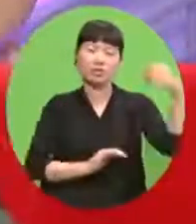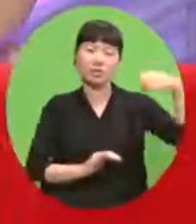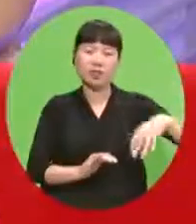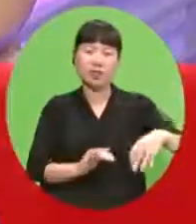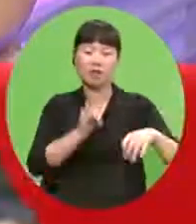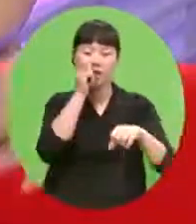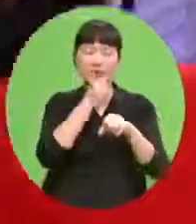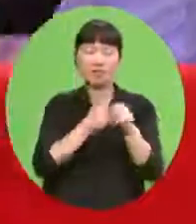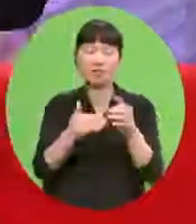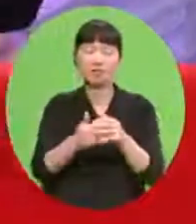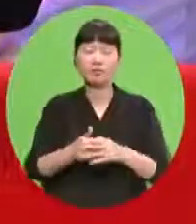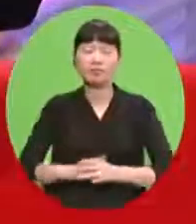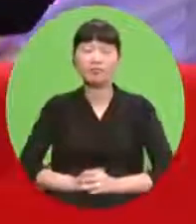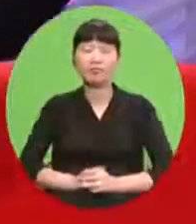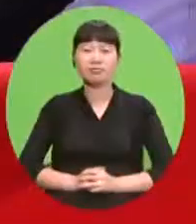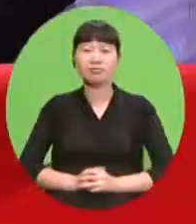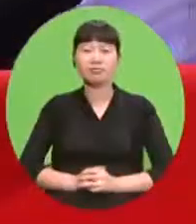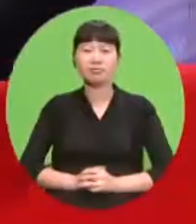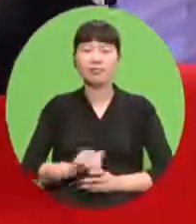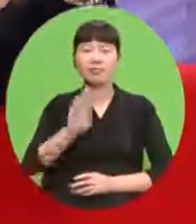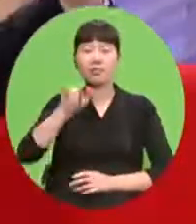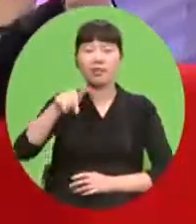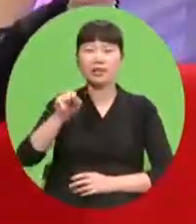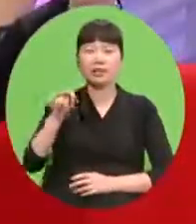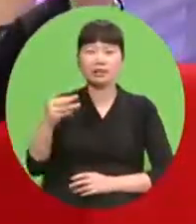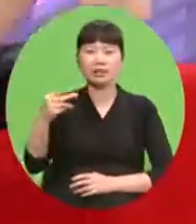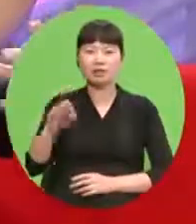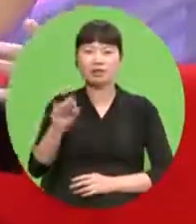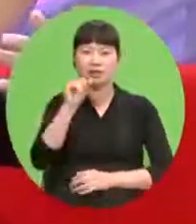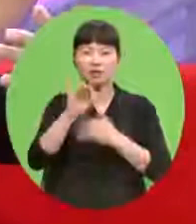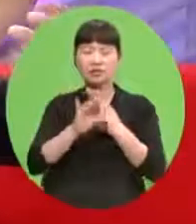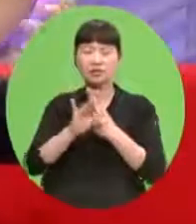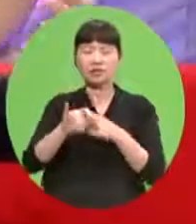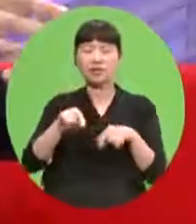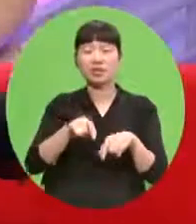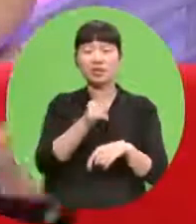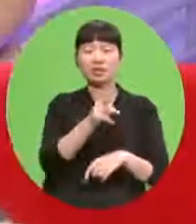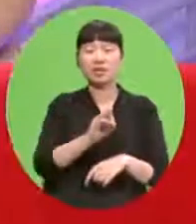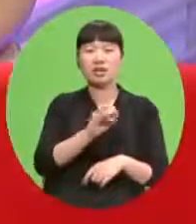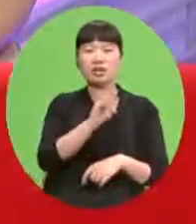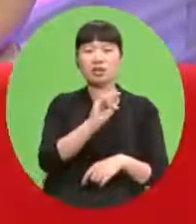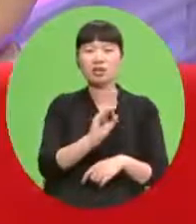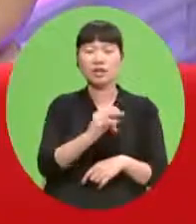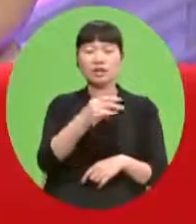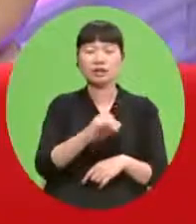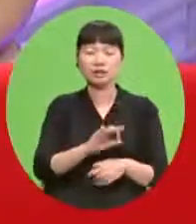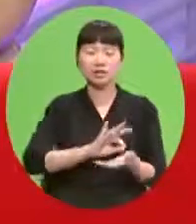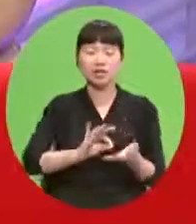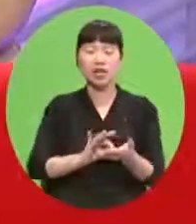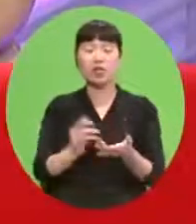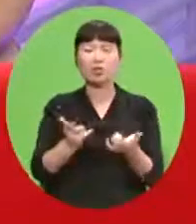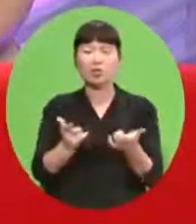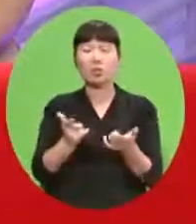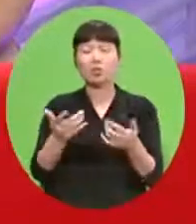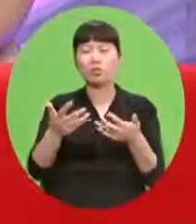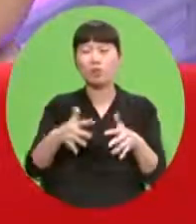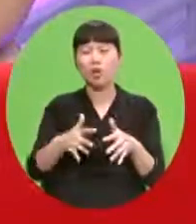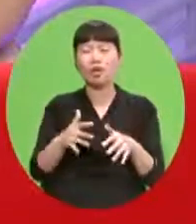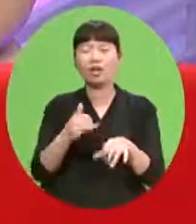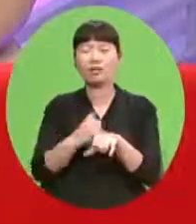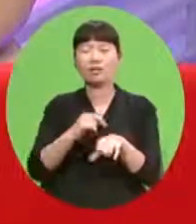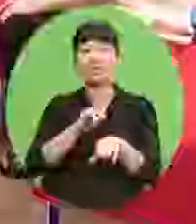그리고 가령 백열등을 쓰면은 여기는 형광등 이런 네. 식으로 이렇게 조화롭게 좀 하는 것이